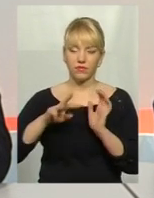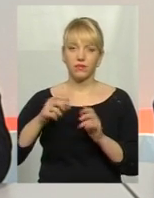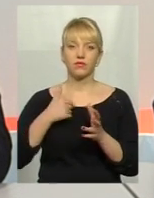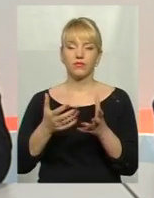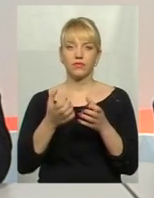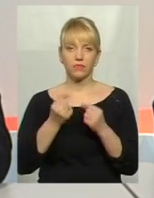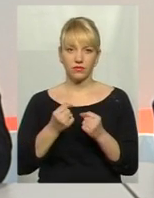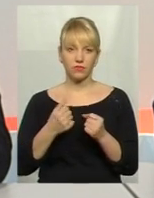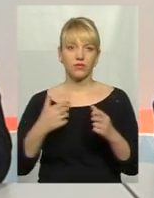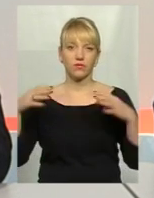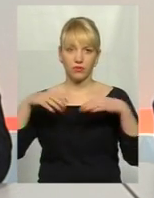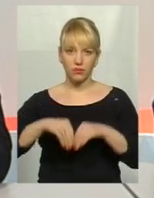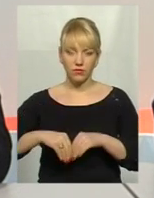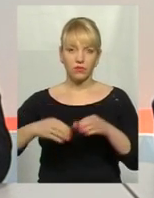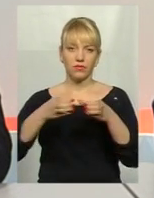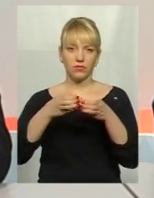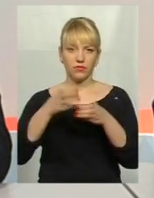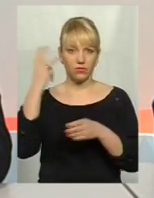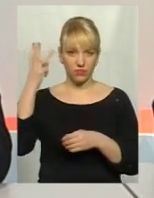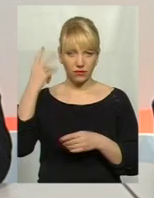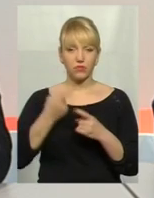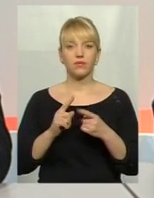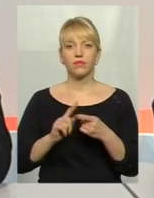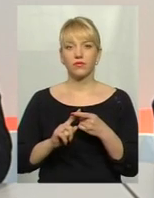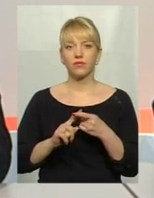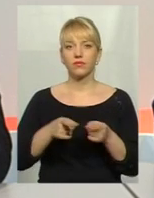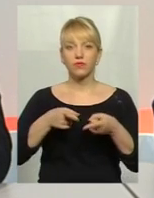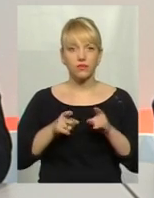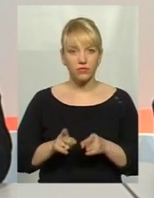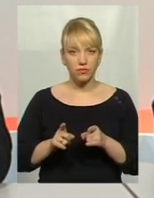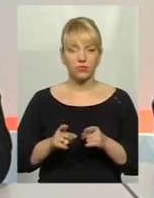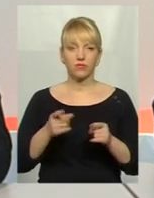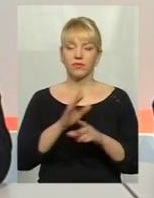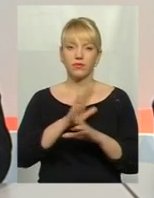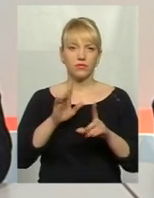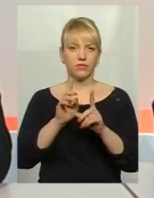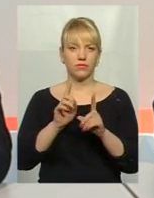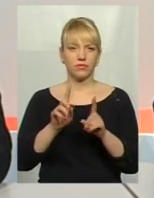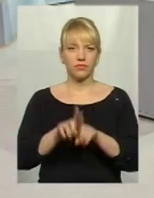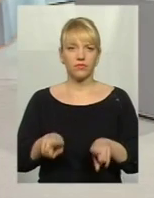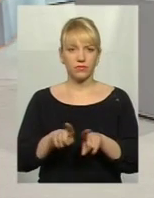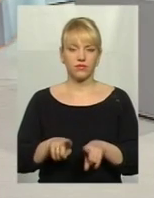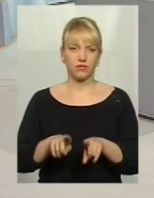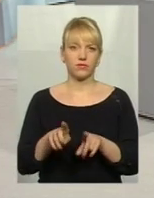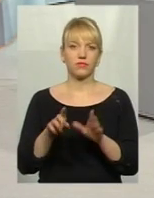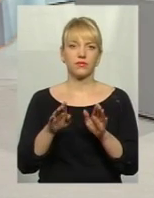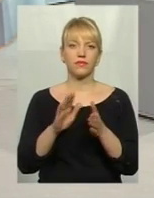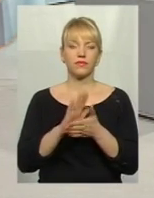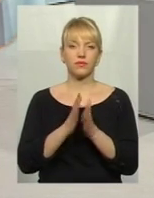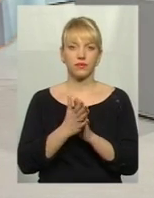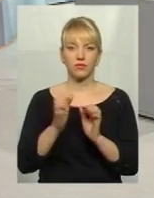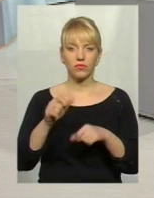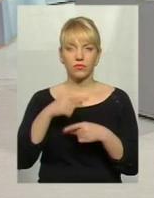Хмельниччини. Ну, можете собі уявити. І насправді не було типових ситуацій. Можу сказати єдине, що